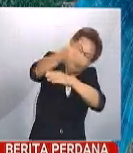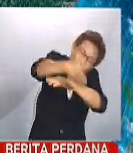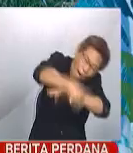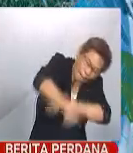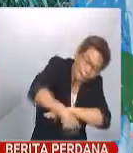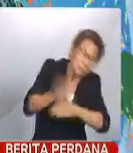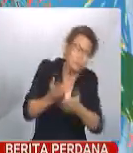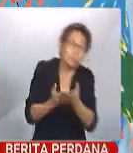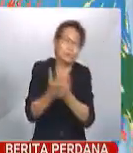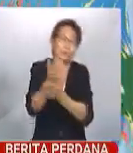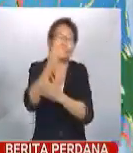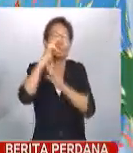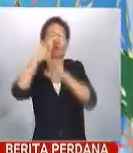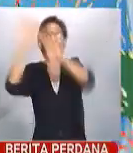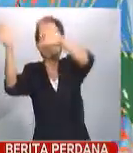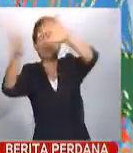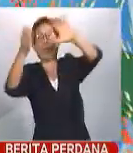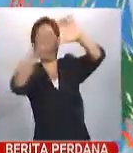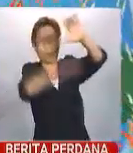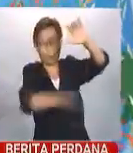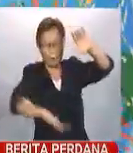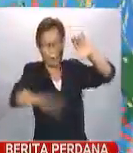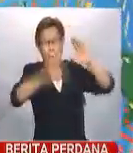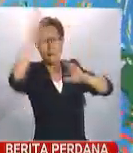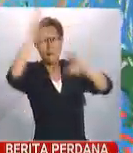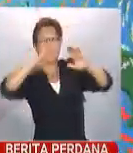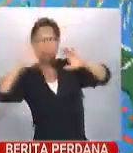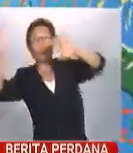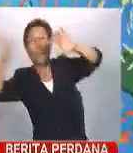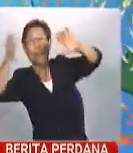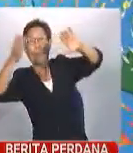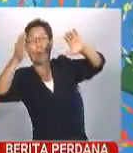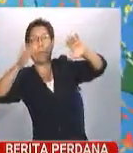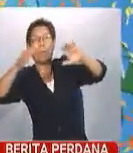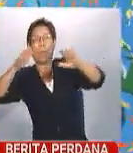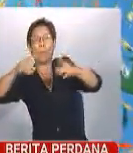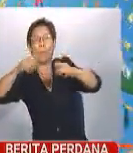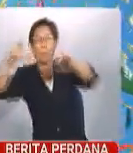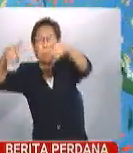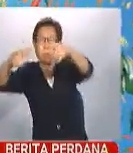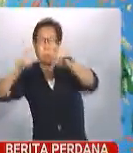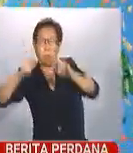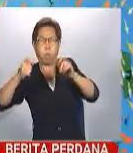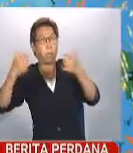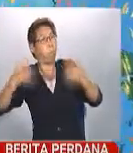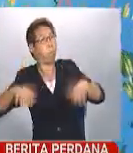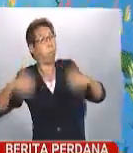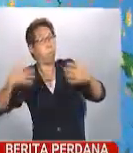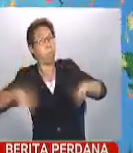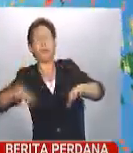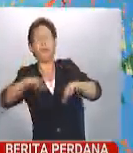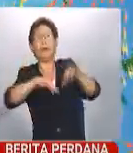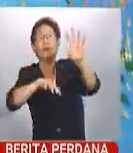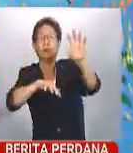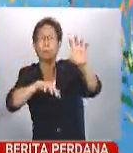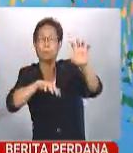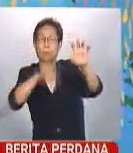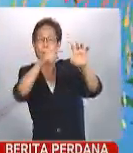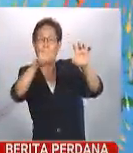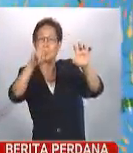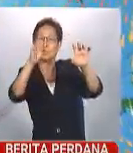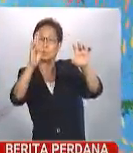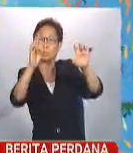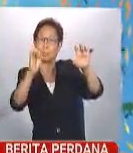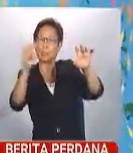dengan melihat tinjauan angin di sekitar perairan negara. Angin dilihat bergerak dengan kelajuan yang tinggi iaitu sekitar 50